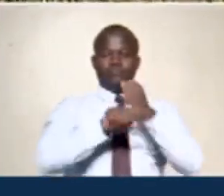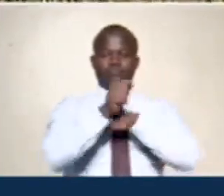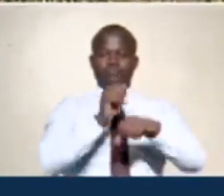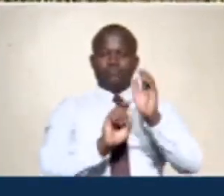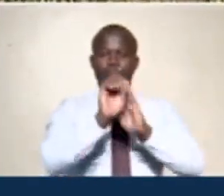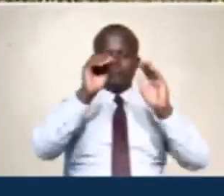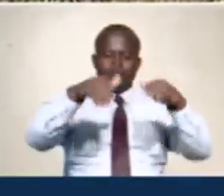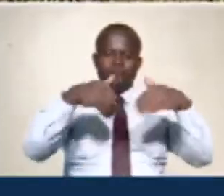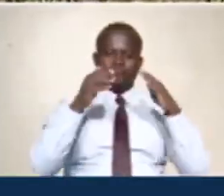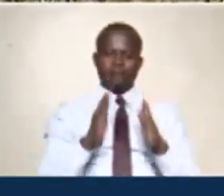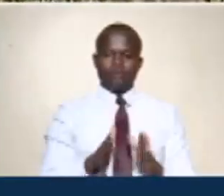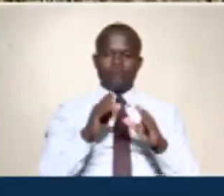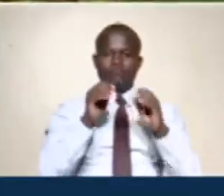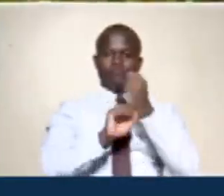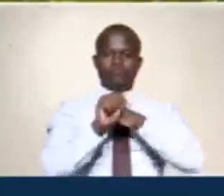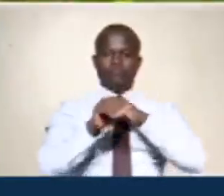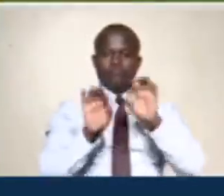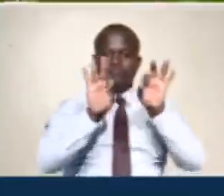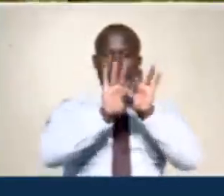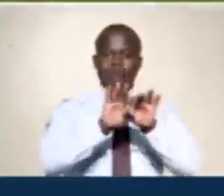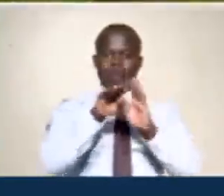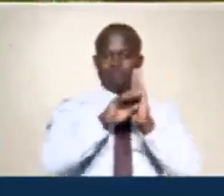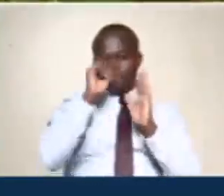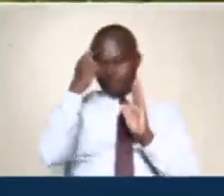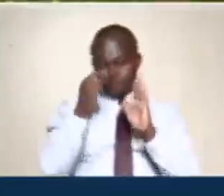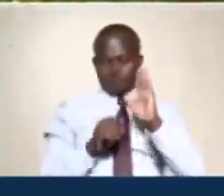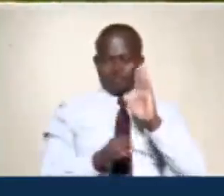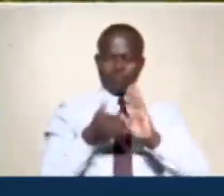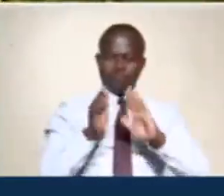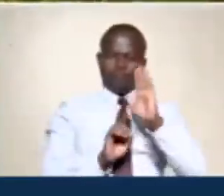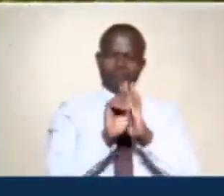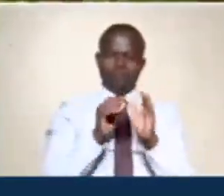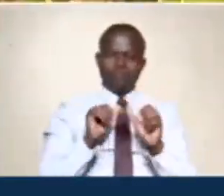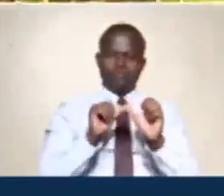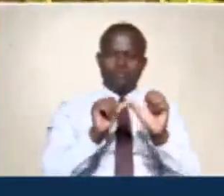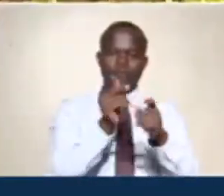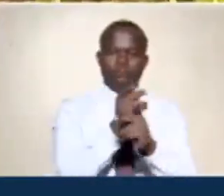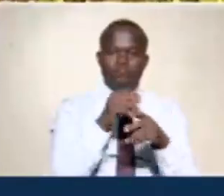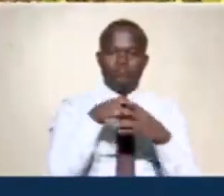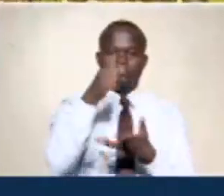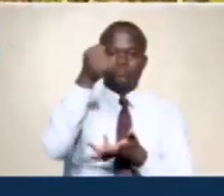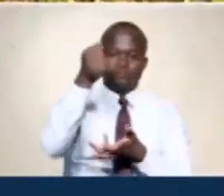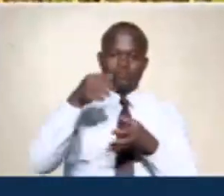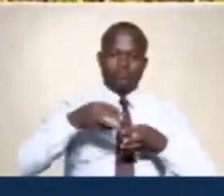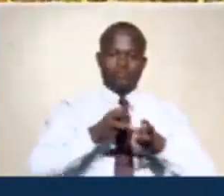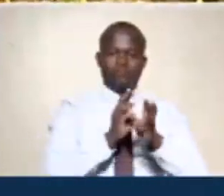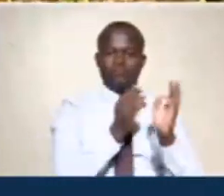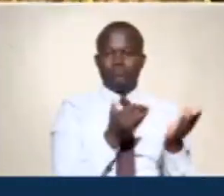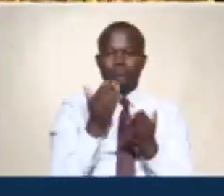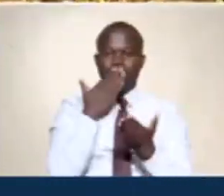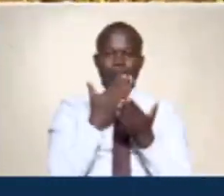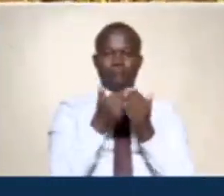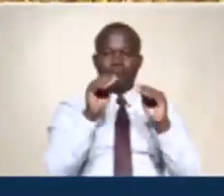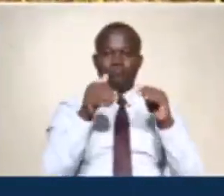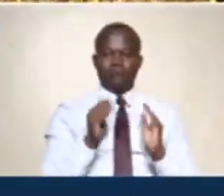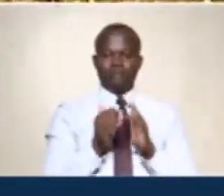imbere ubuhinzi biri mu bikorwa by'ingenzi bikuye muri gahunda ya guverinoma yo kwihutisha iterambere rirambye NST1 byitaweho muri ingengo y'imari ku buryo byakiriwe neza